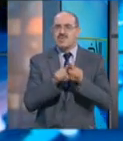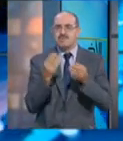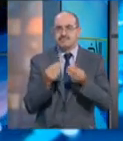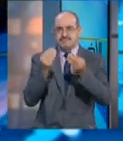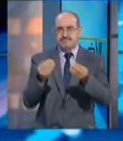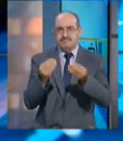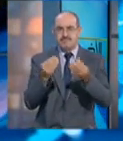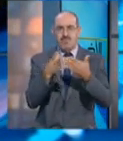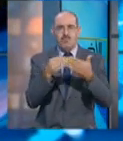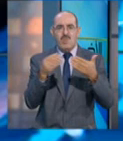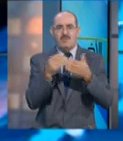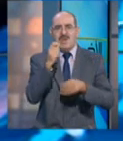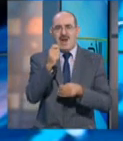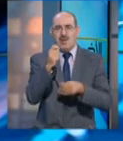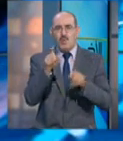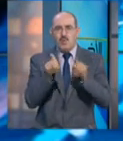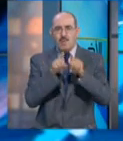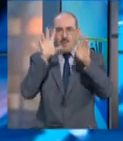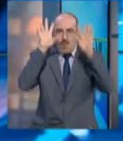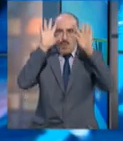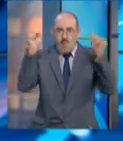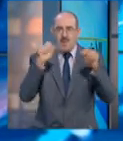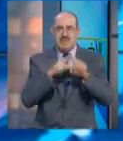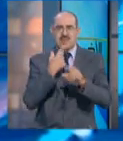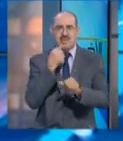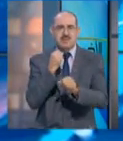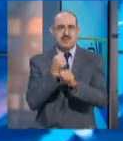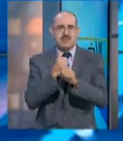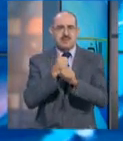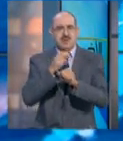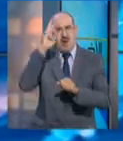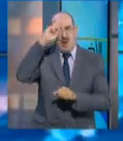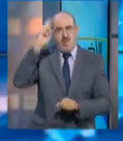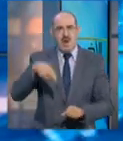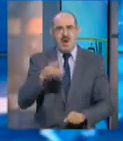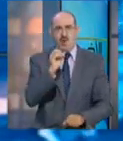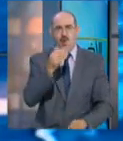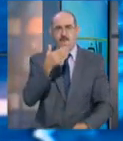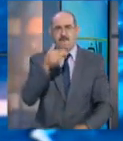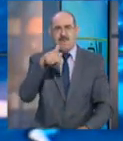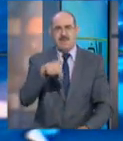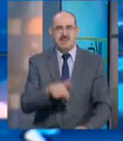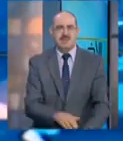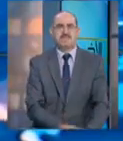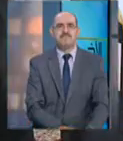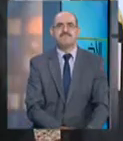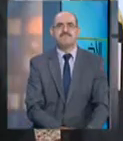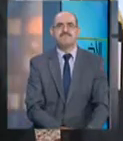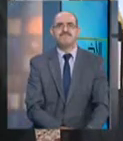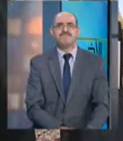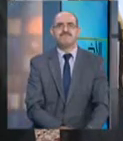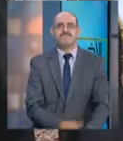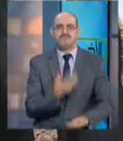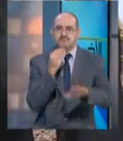له أوراق اعتماده بصفته سفيرا لسلطنة عمان بالجزائر. سعادة